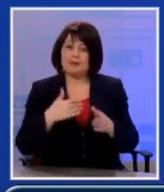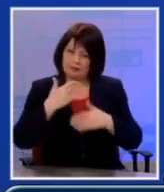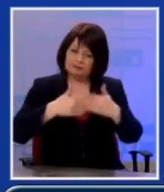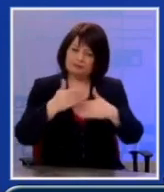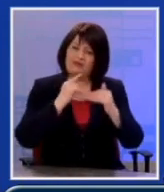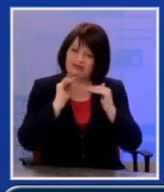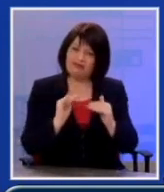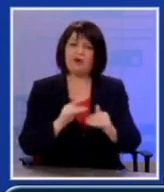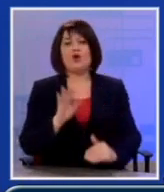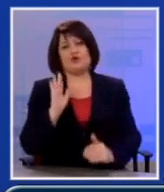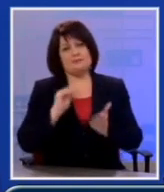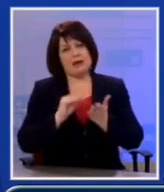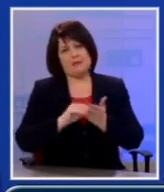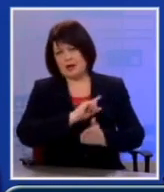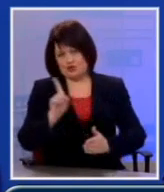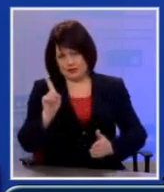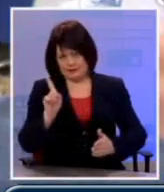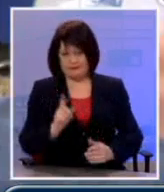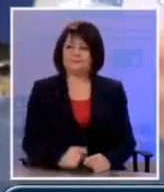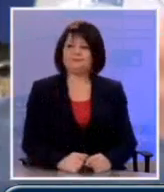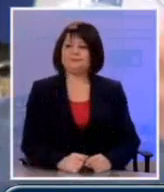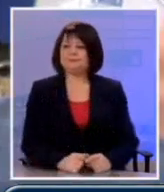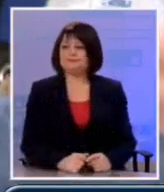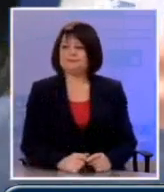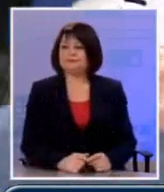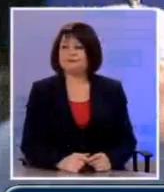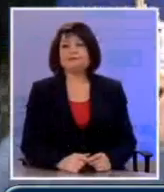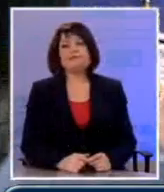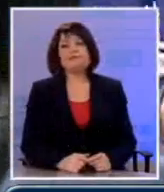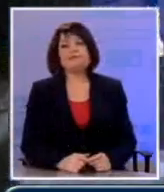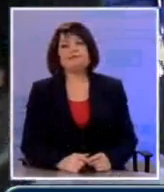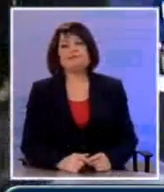διαιωνιστούν, ούτε να επαναληφθούν. Λέγοντας αυτά,